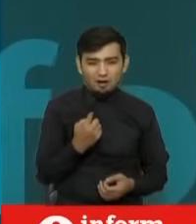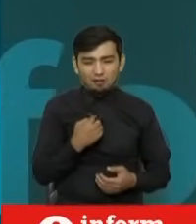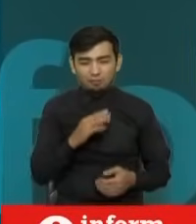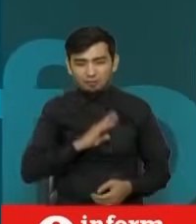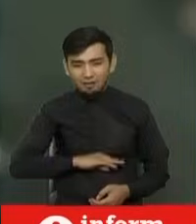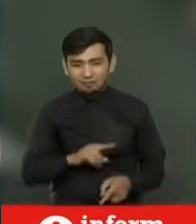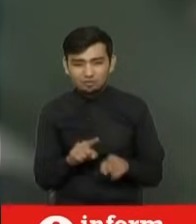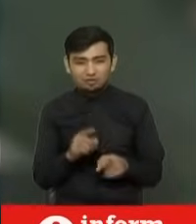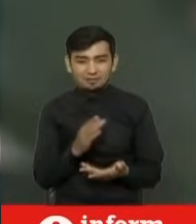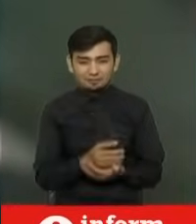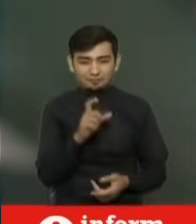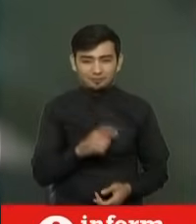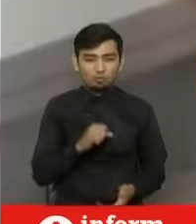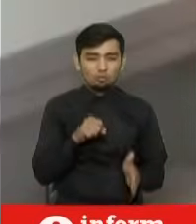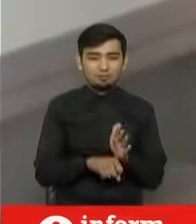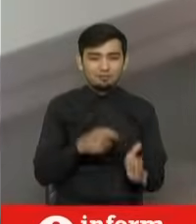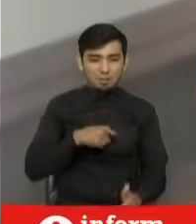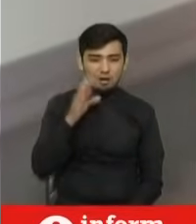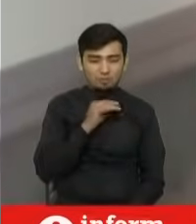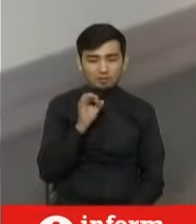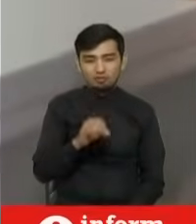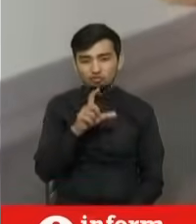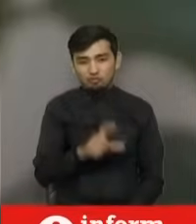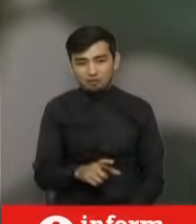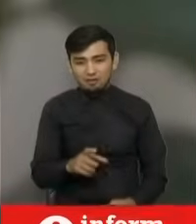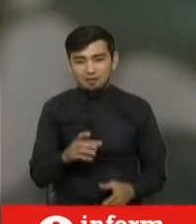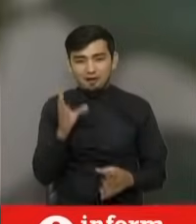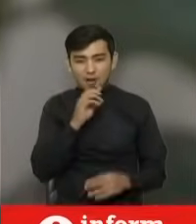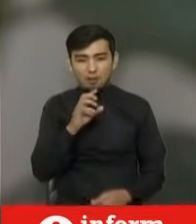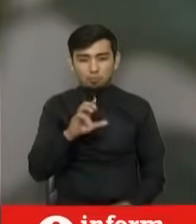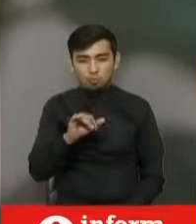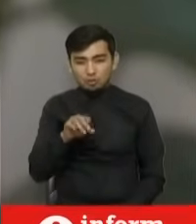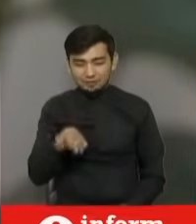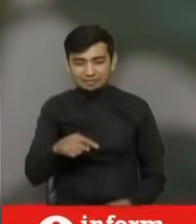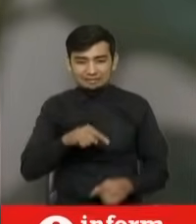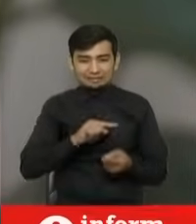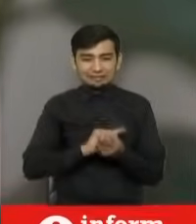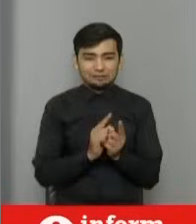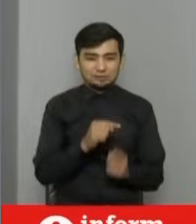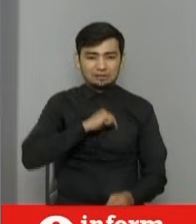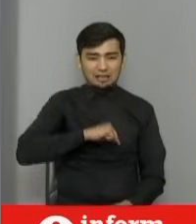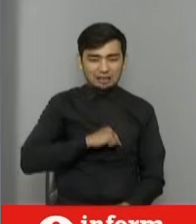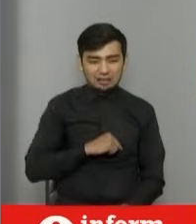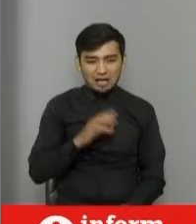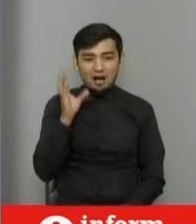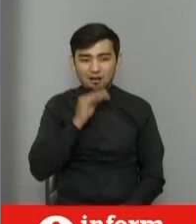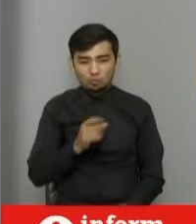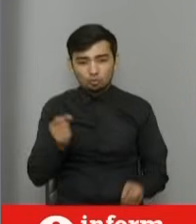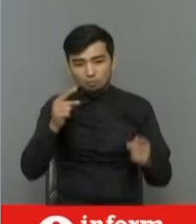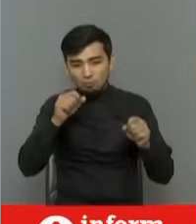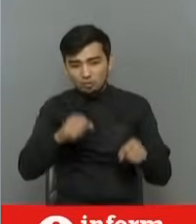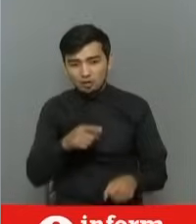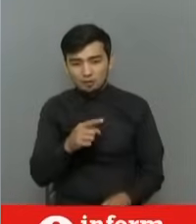человек ничего не проецировать психологи говорят распознать Что ребёнок подвергается буллингу можно по изменившемся эмоциональному состоянию подросток